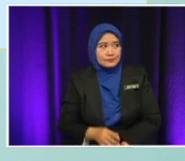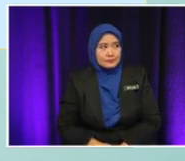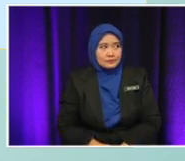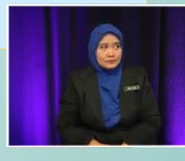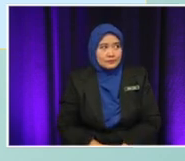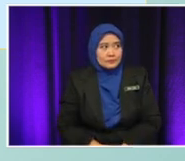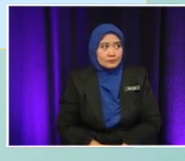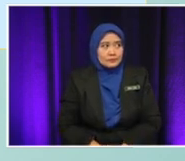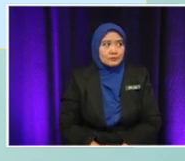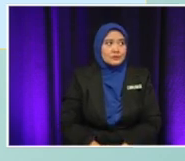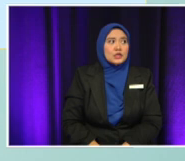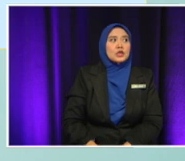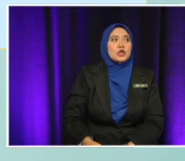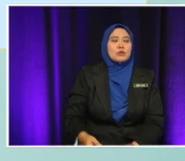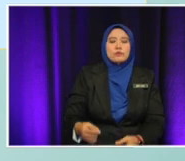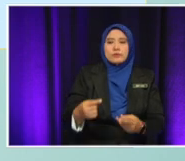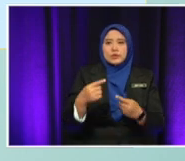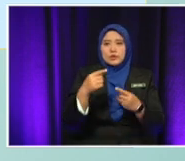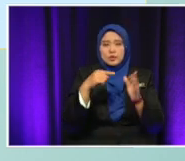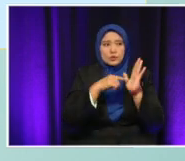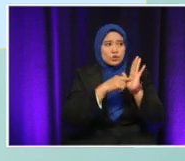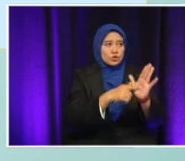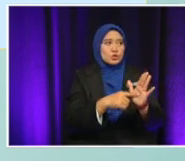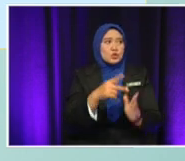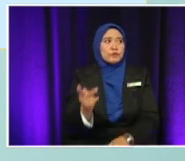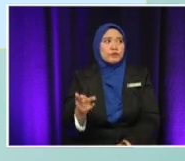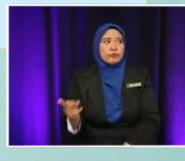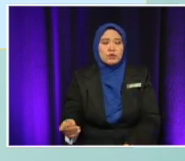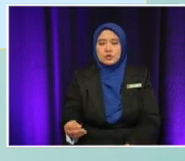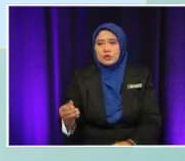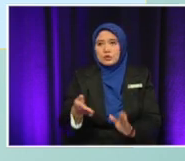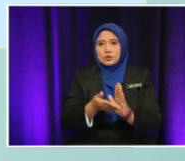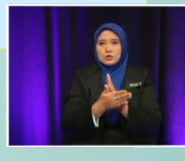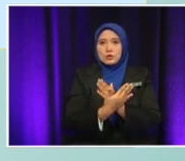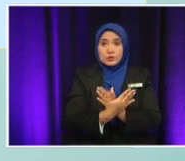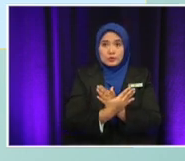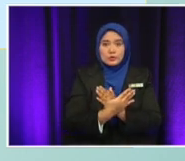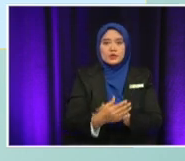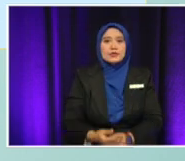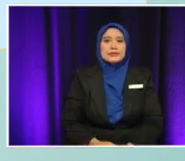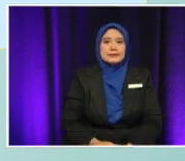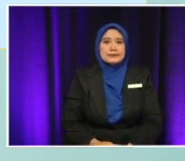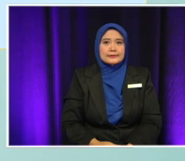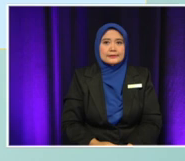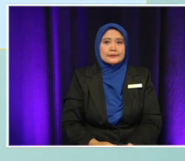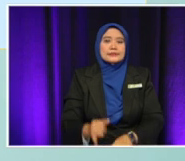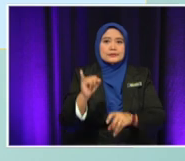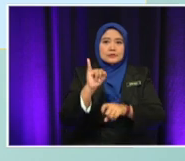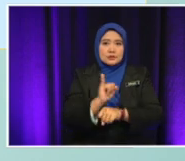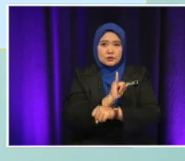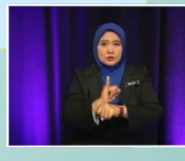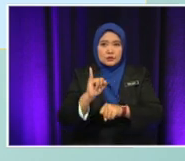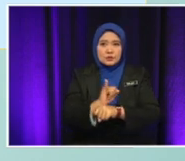kecil tempat nan e nyatetkan dua jenis bahan promosi yang sesuai bagi mengiklankan produk ini